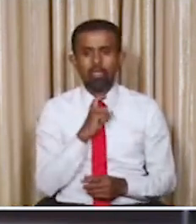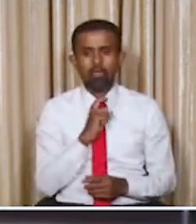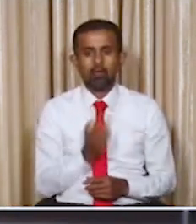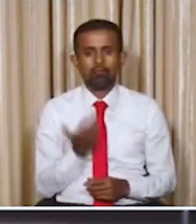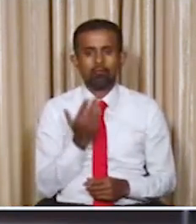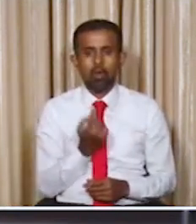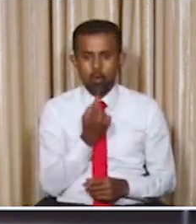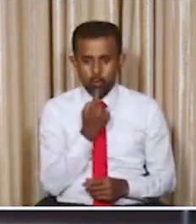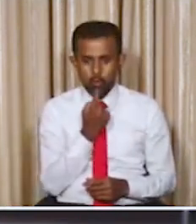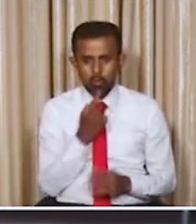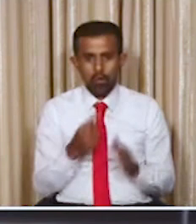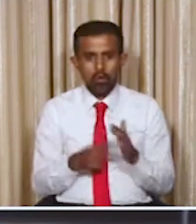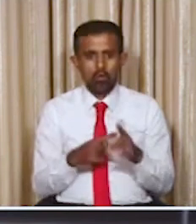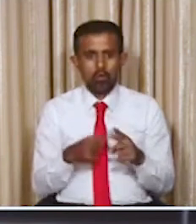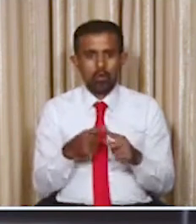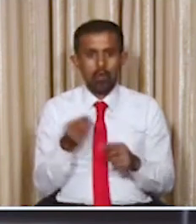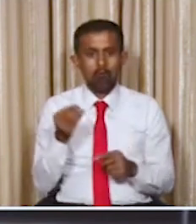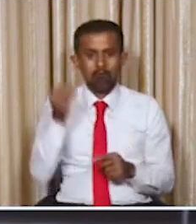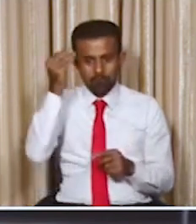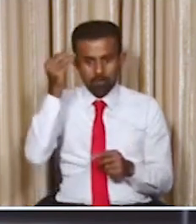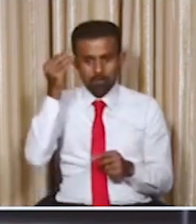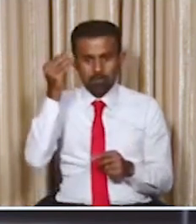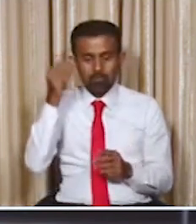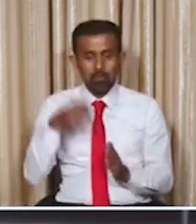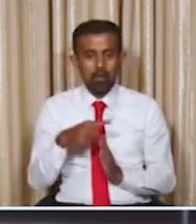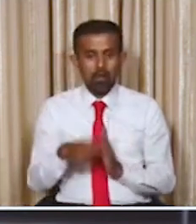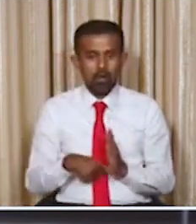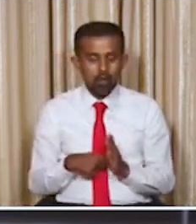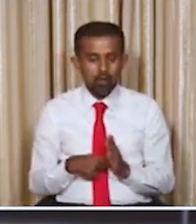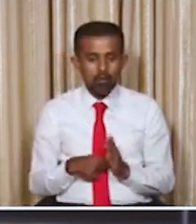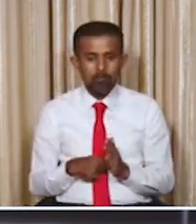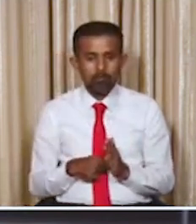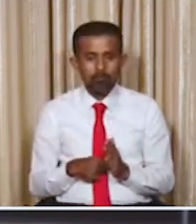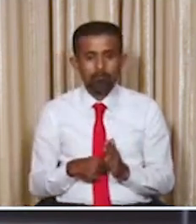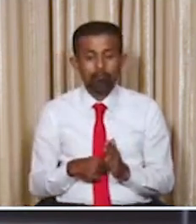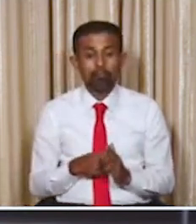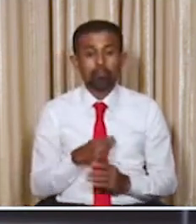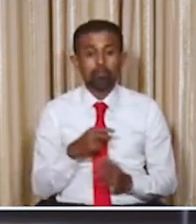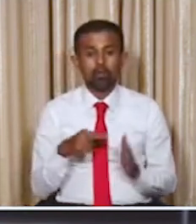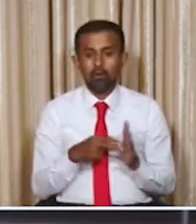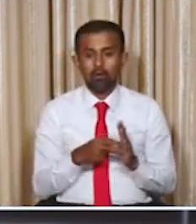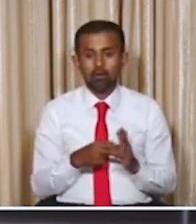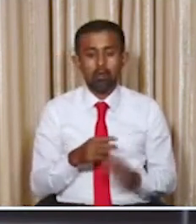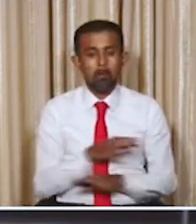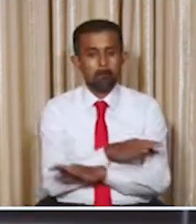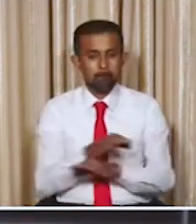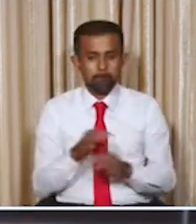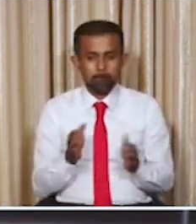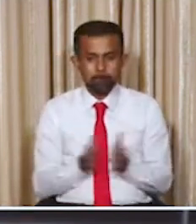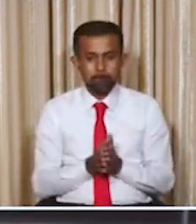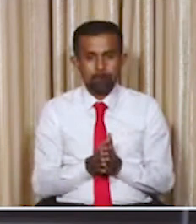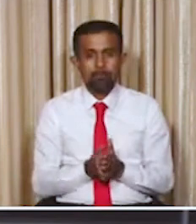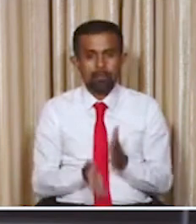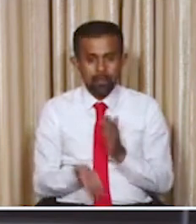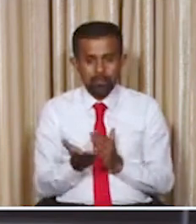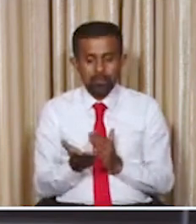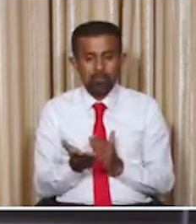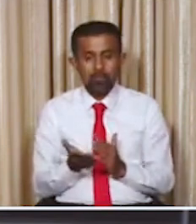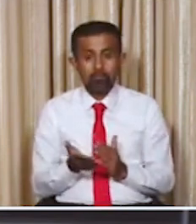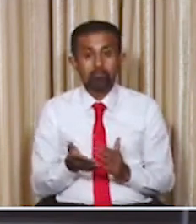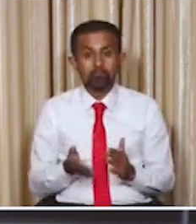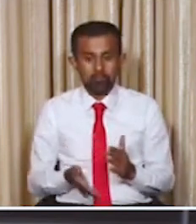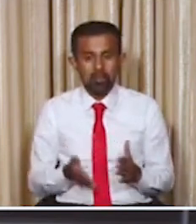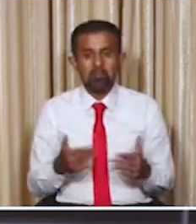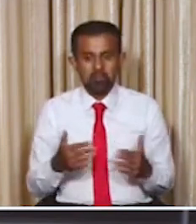හැබැයි ඔව් ටැක්ස් එක වැඩි නම් ඒකට මේ රටේ තියෙන තත්ත්වෙත් එක්ක මේ ආර්ථික ක්‍රමයක් එක්ක ගිහින්ද තමයි අද මේ දේවල්